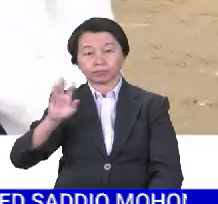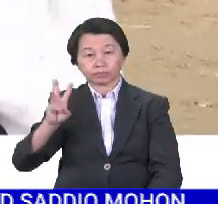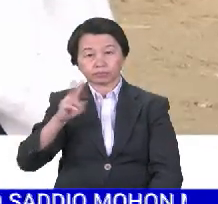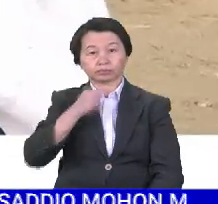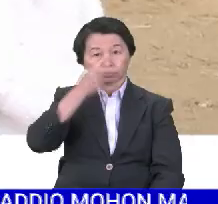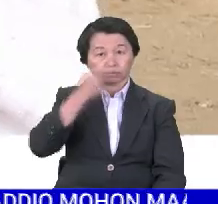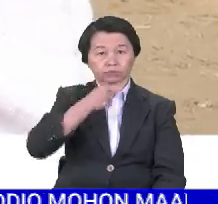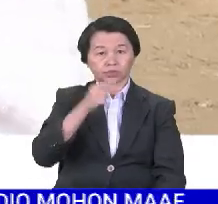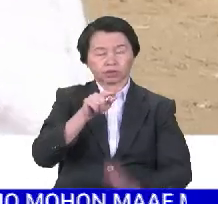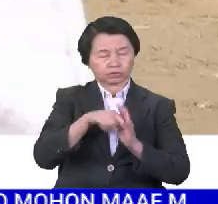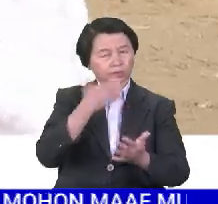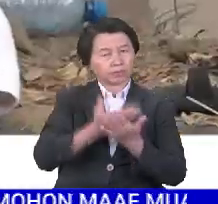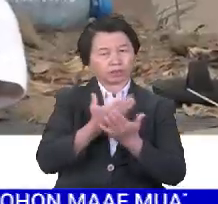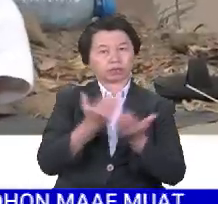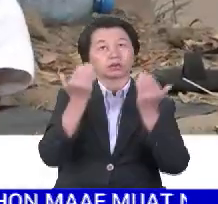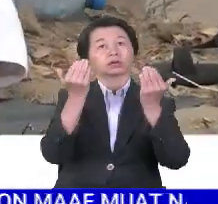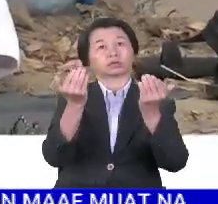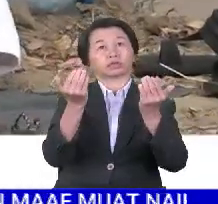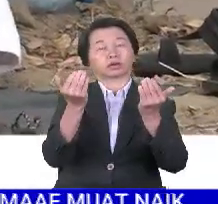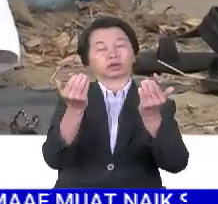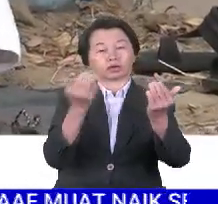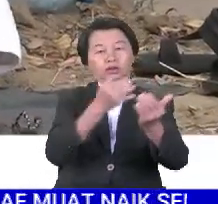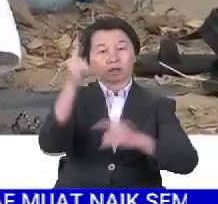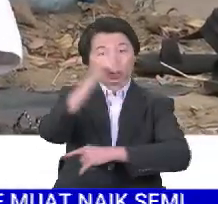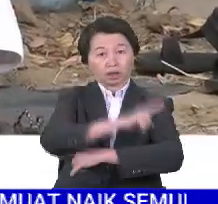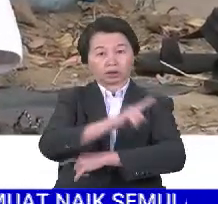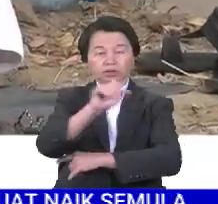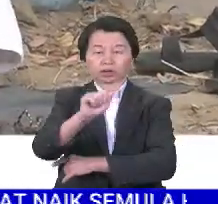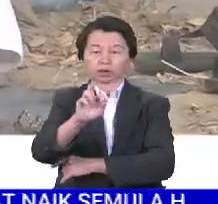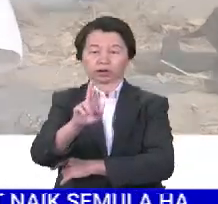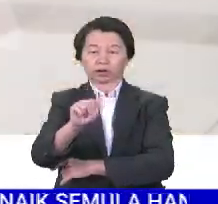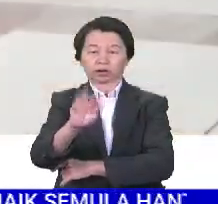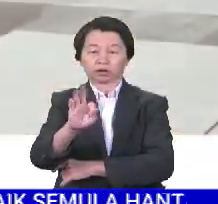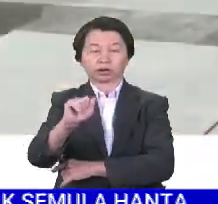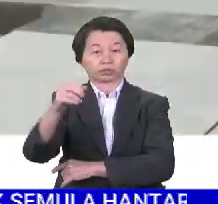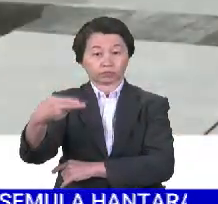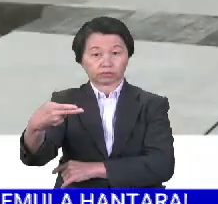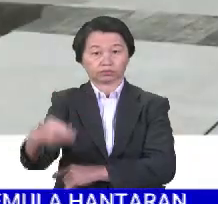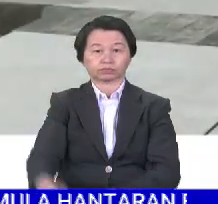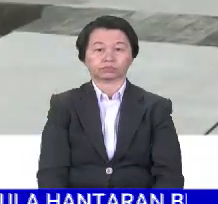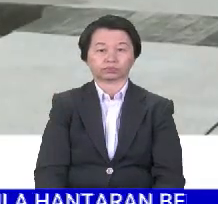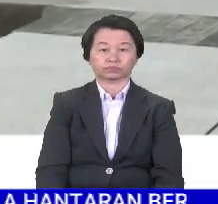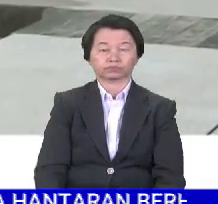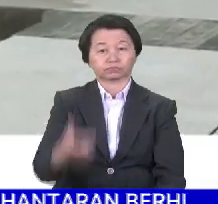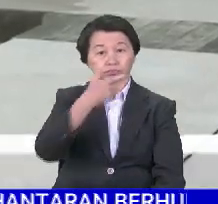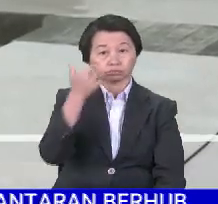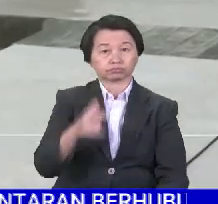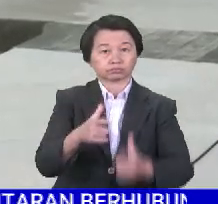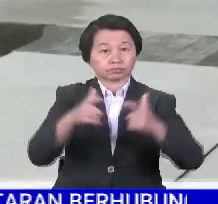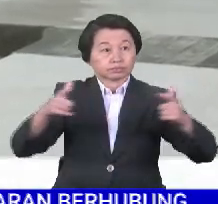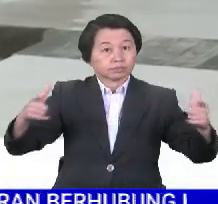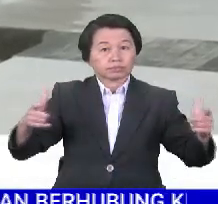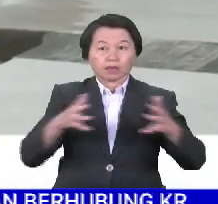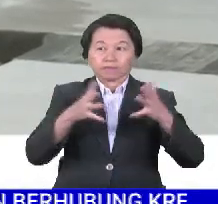bersabda, sebaik-baik doa adalah doa pada hari Arafah. Disebabkan oleh kebesaran dan kemuliaan